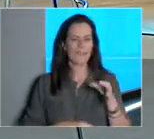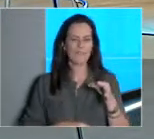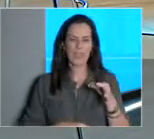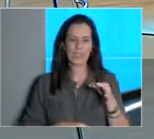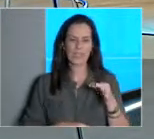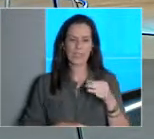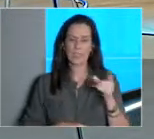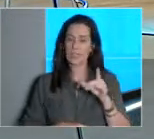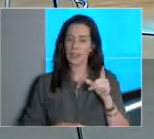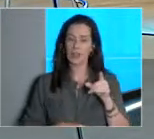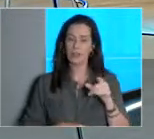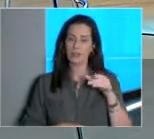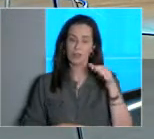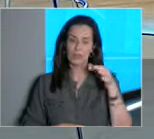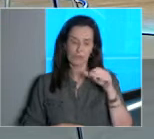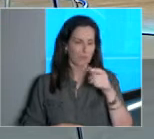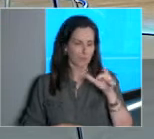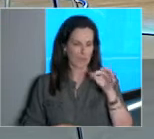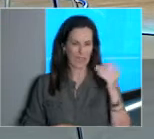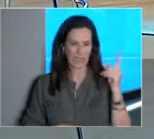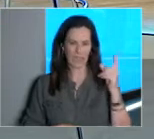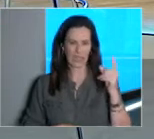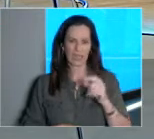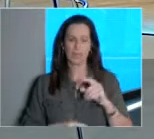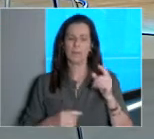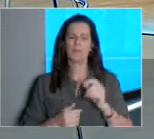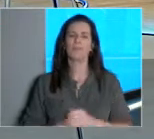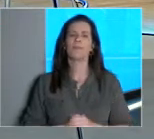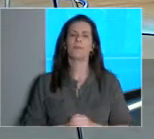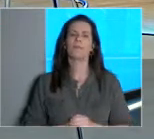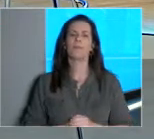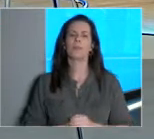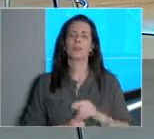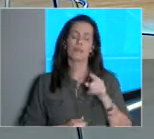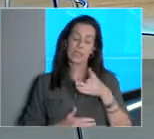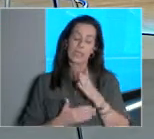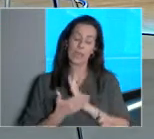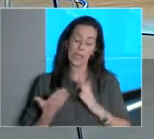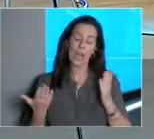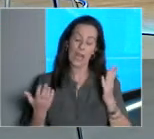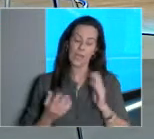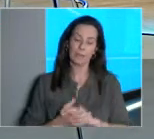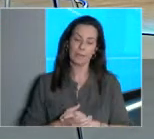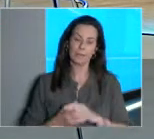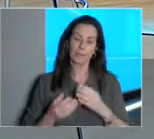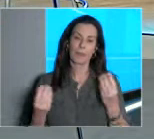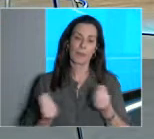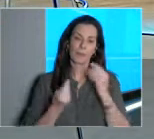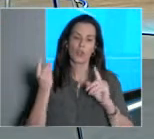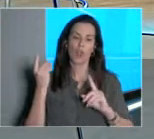בקפריסין. למעשה זה לא אי, עין נפה היא עיר לכל דבר בקפריסין. וזה חלק כנראה